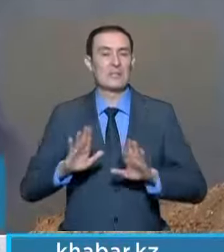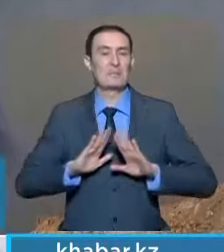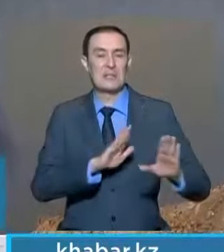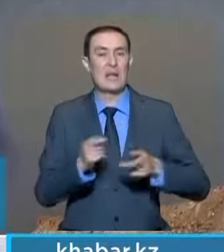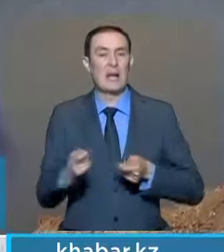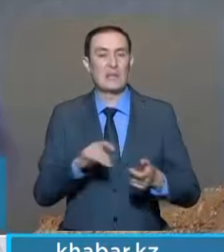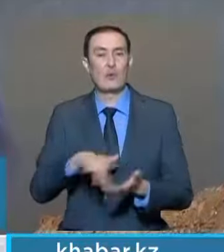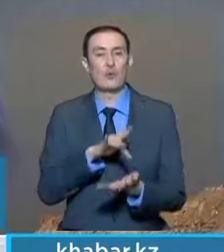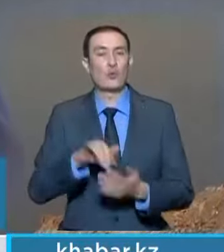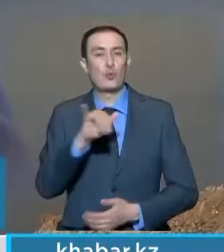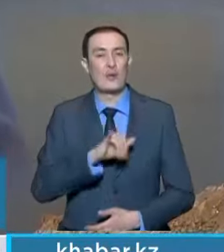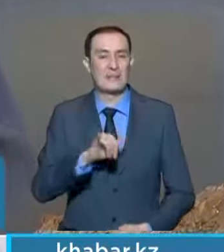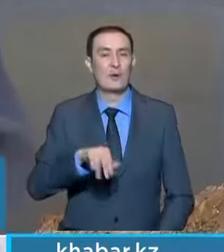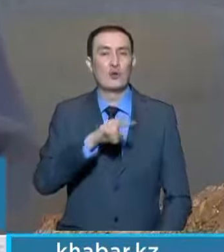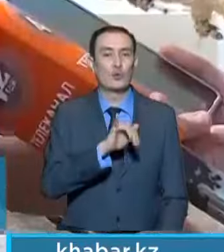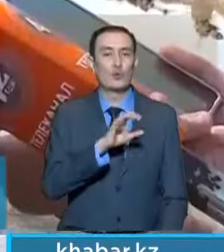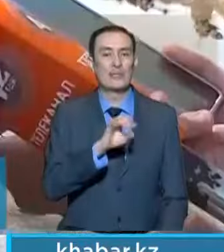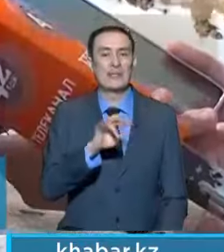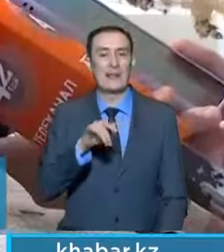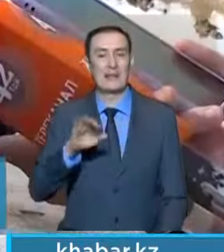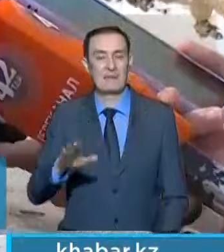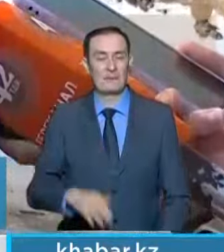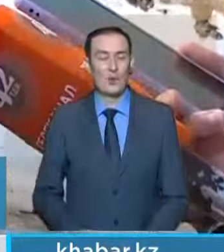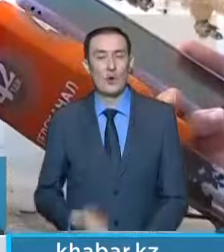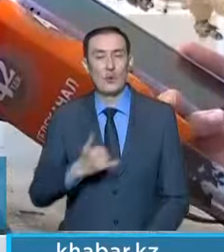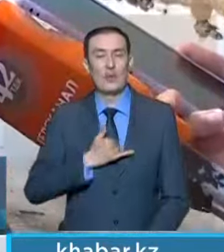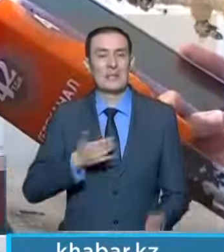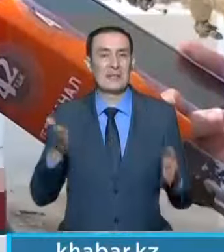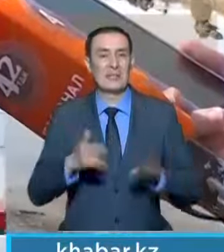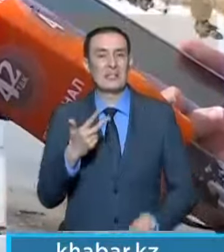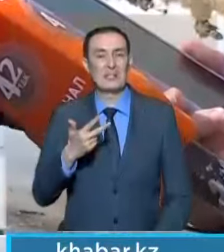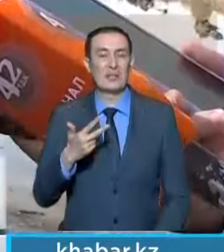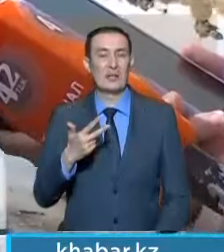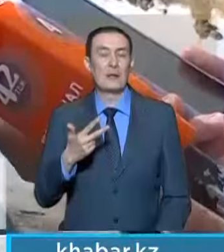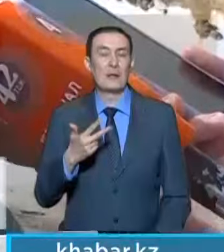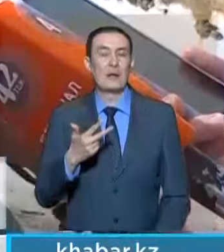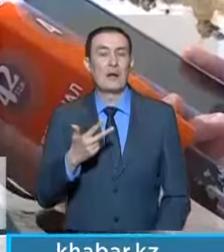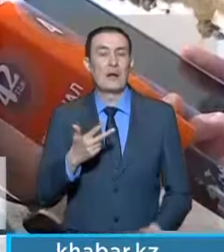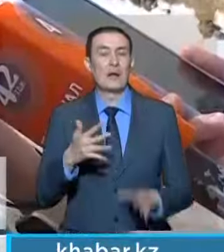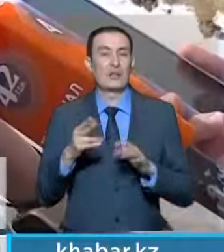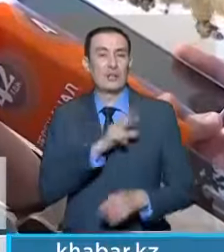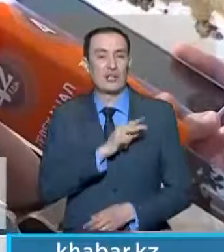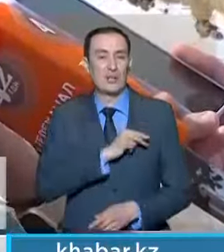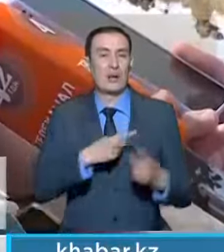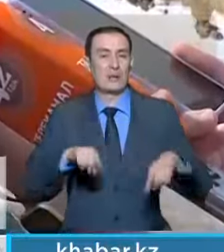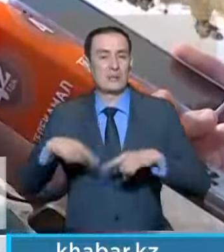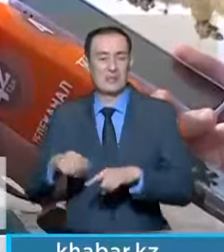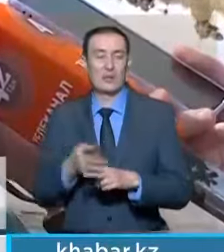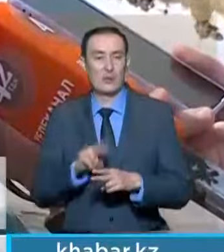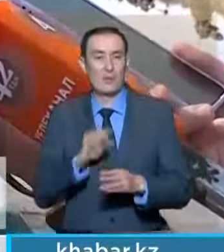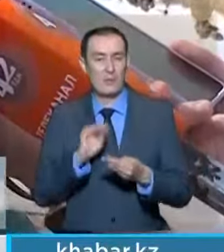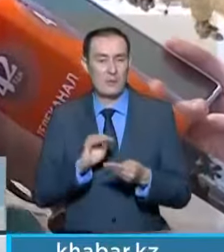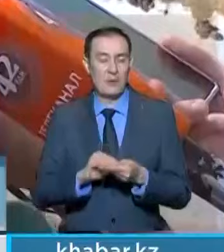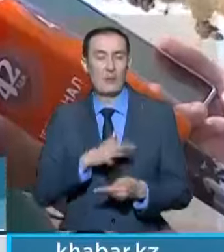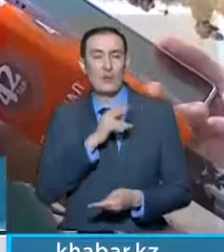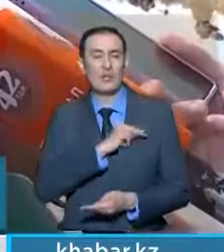заместитель акима города Уральска Жандос Дуйсенгалиев. У нас остались 3 с лишним дачных сообществ, которые еще все еще держатся. Но многие из них, те